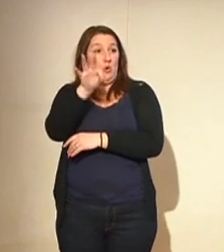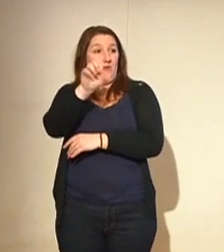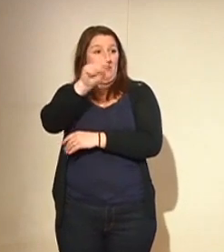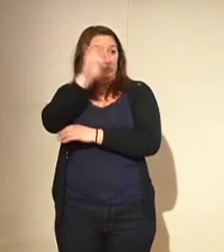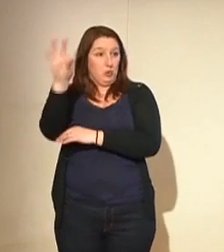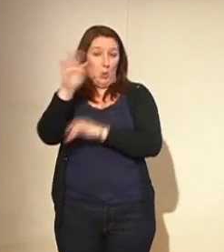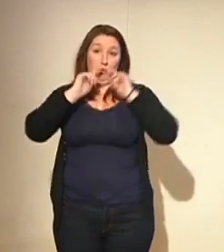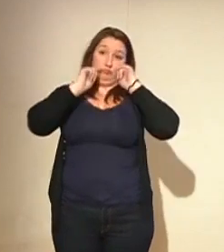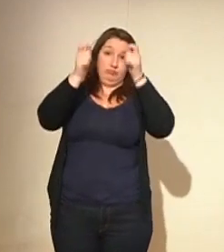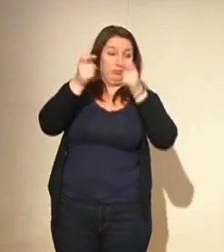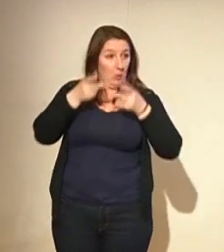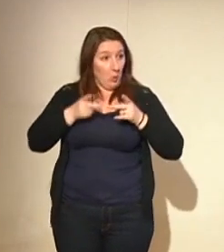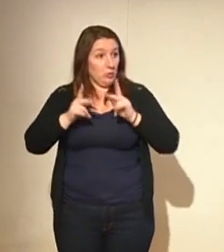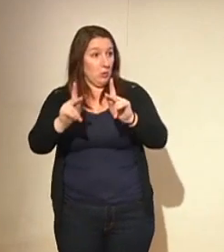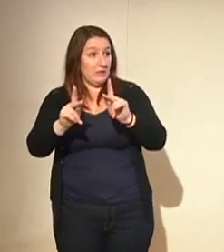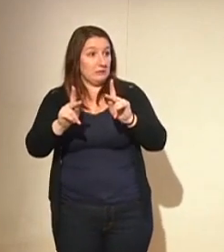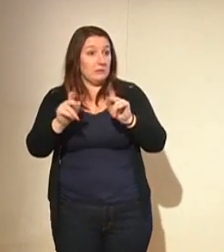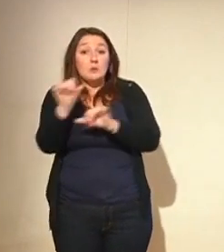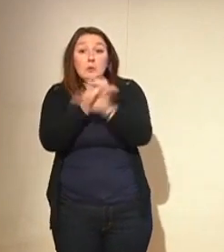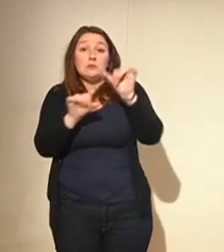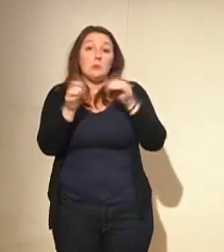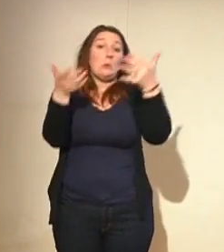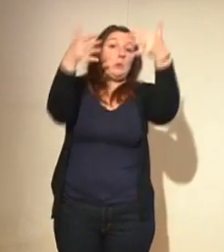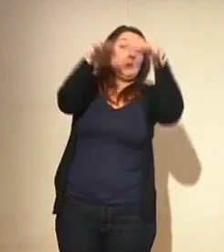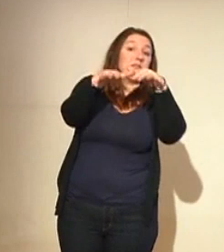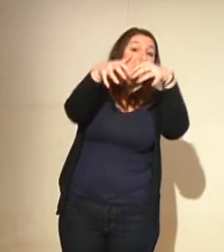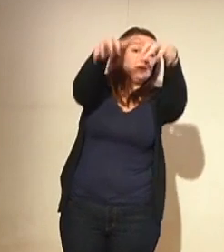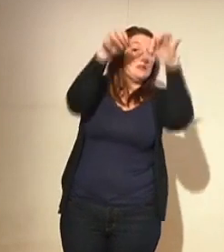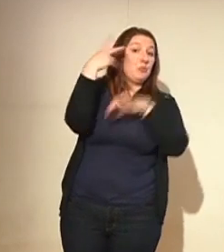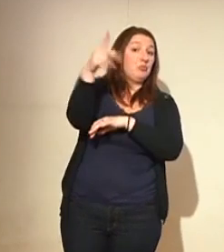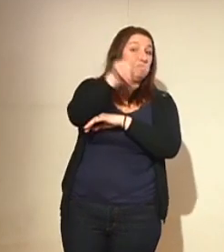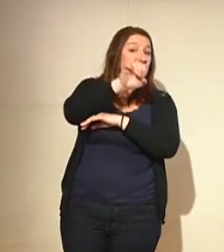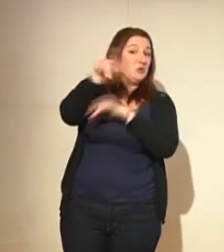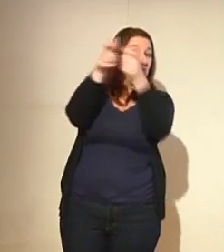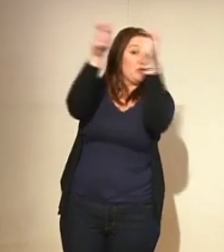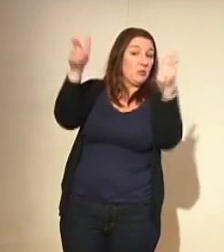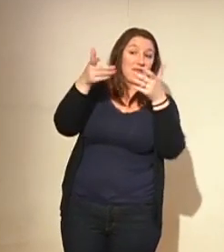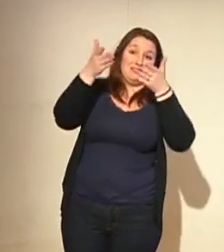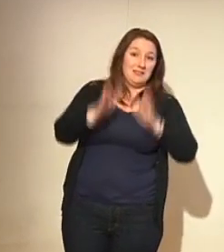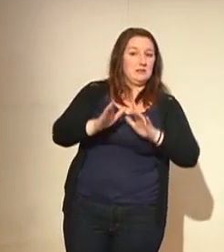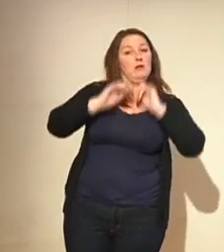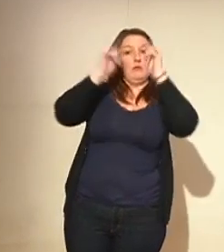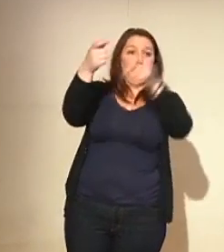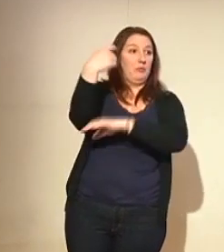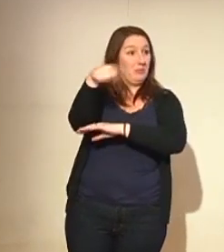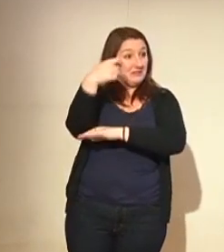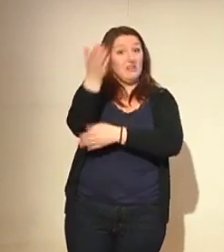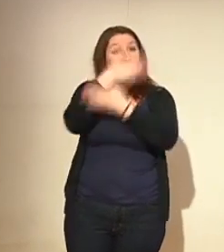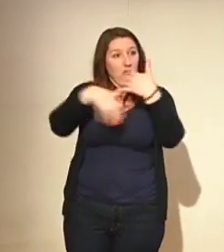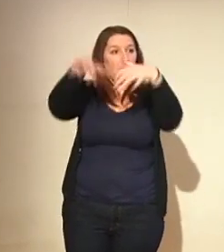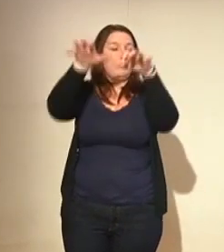fristau si le conseil d'administration de gaz électricité de Greno décidait de le nommer président du conseil